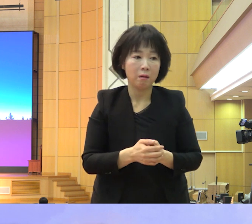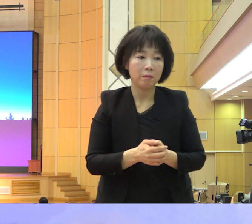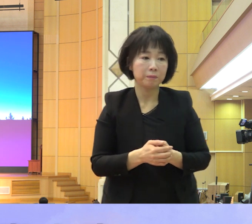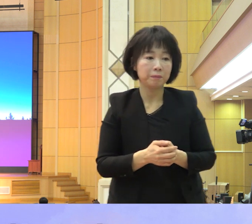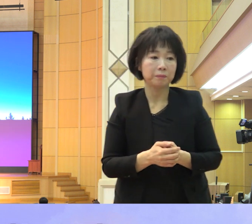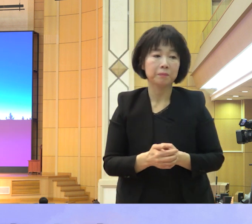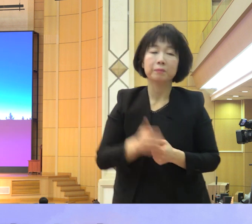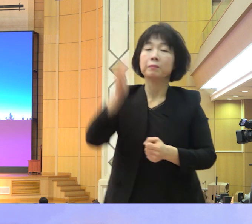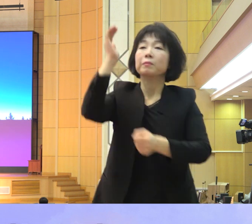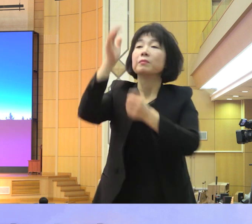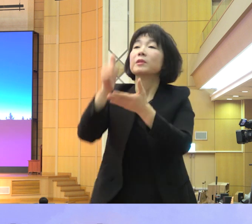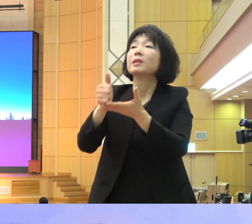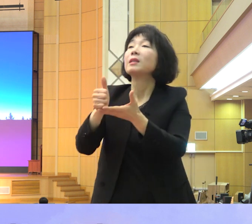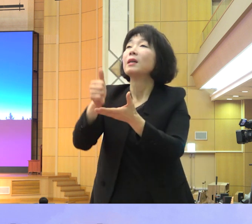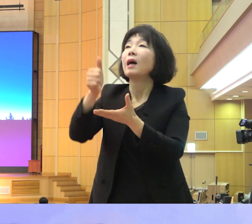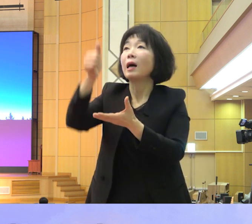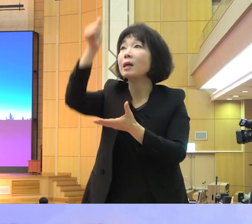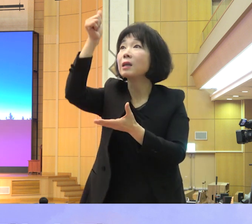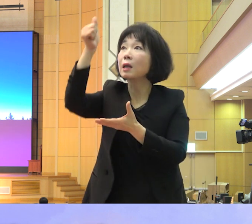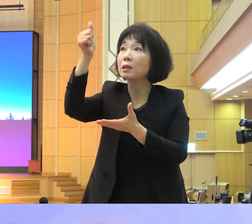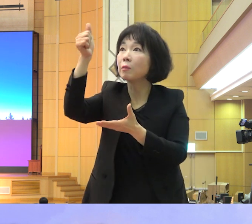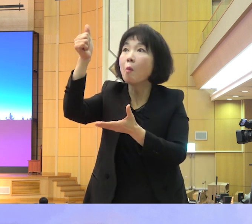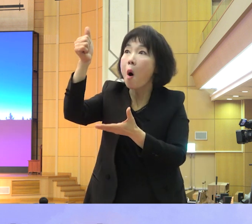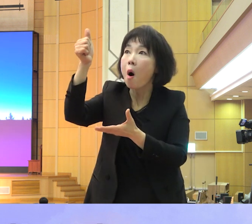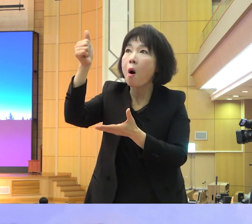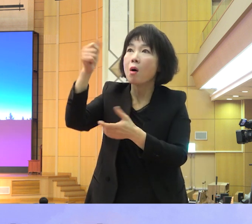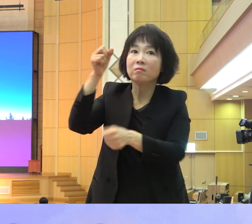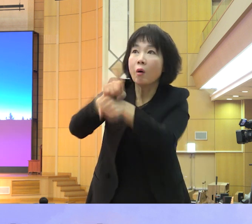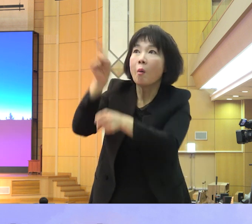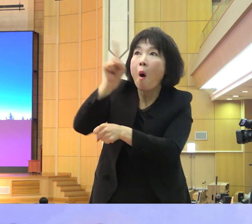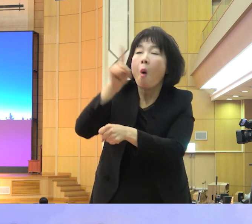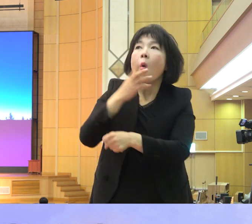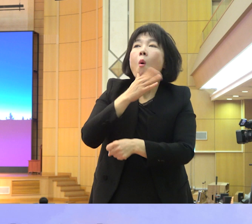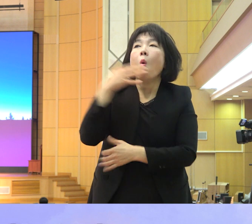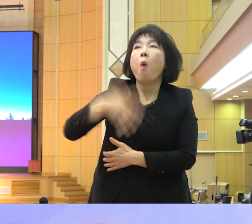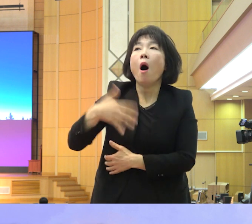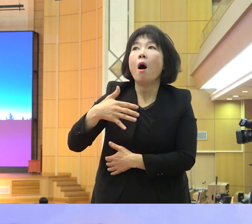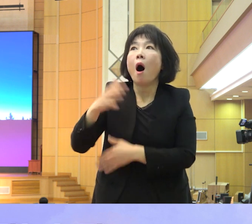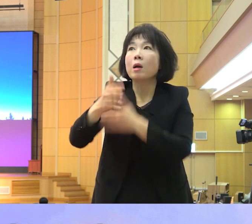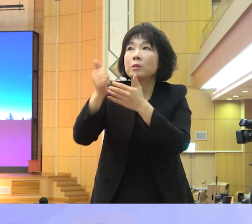고백하기를, 우리 하나님은 죽은 자도 살리시고